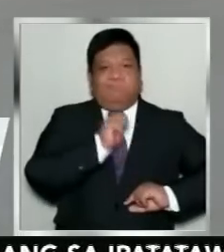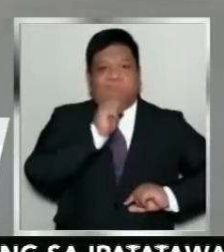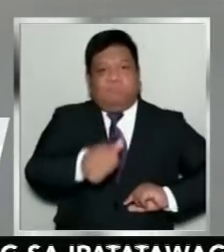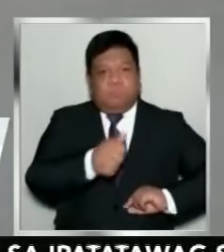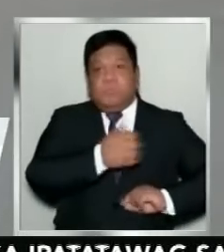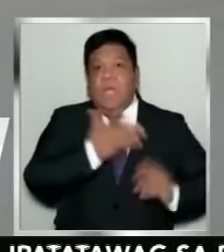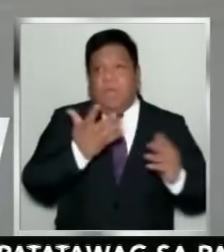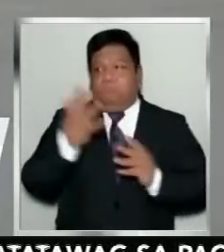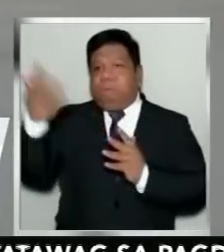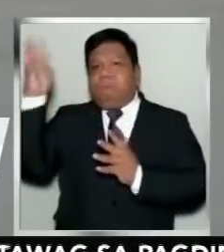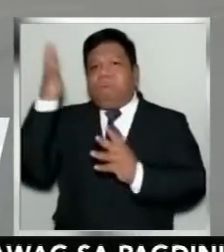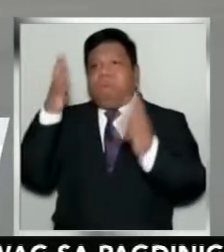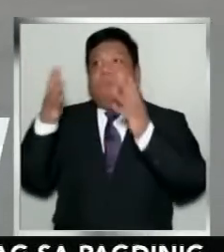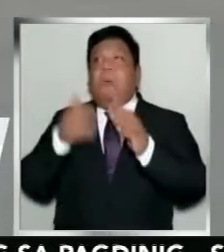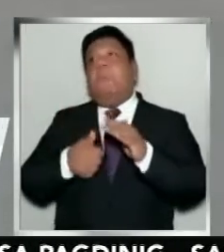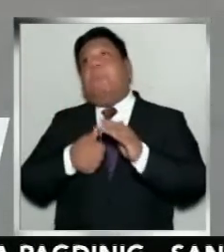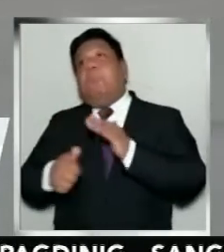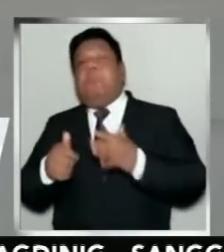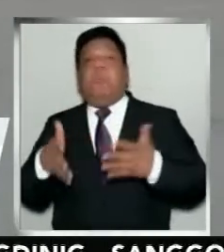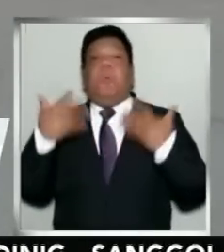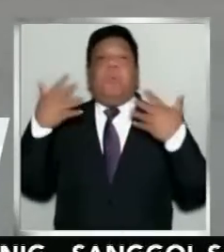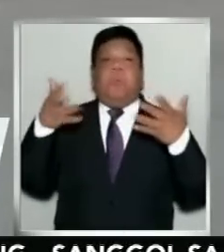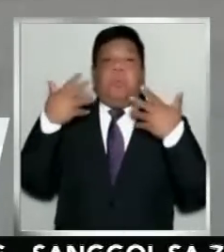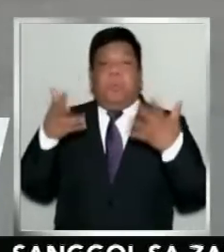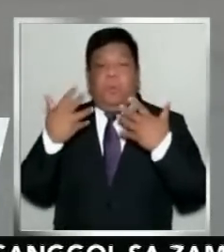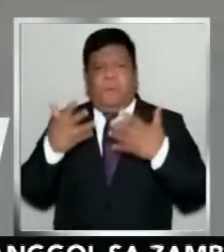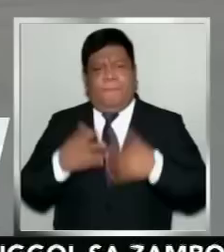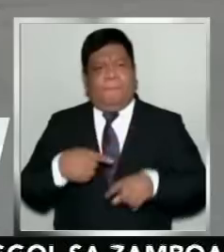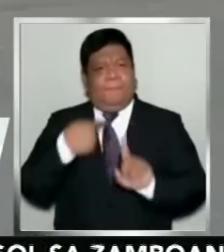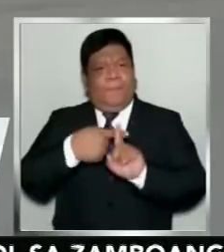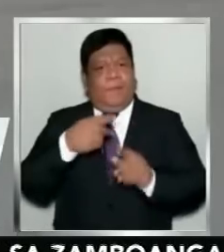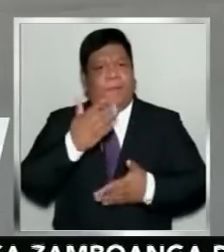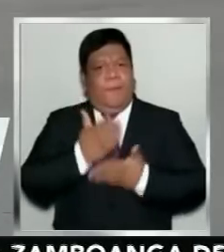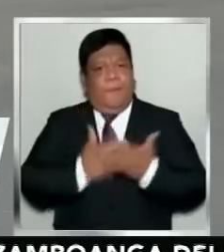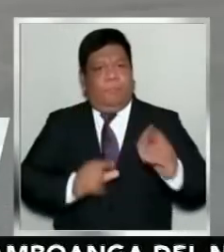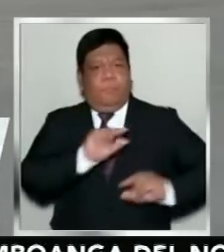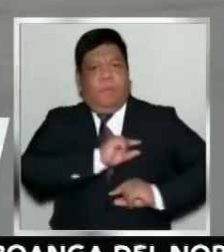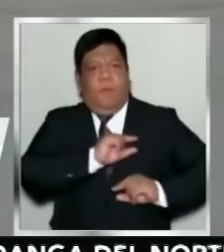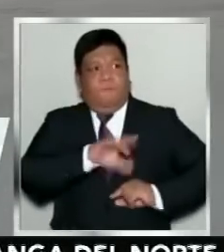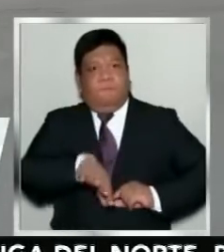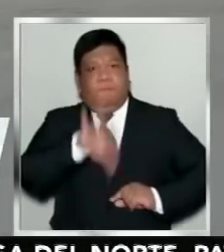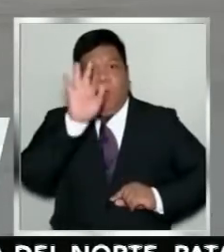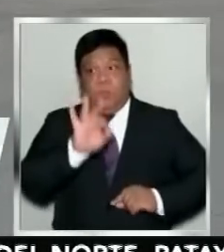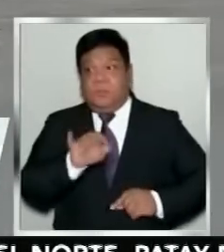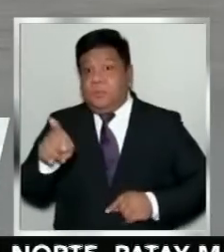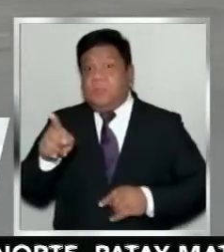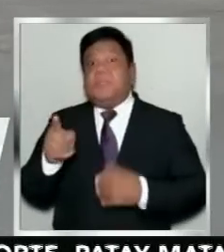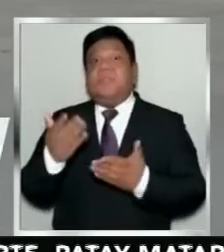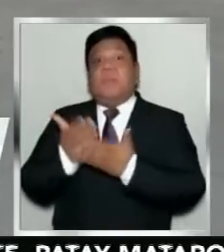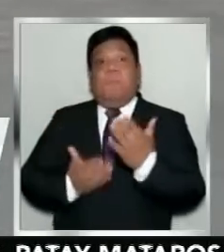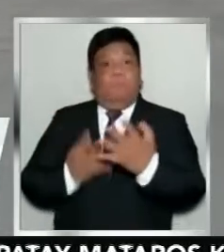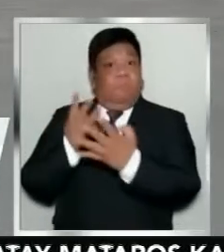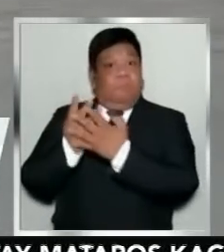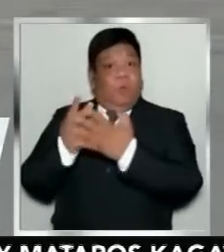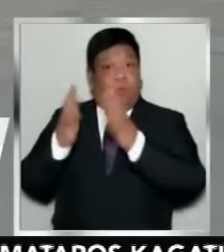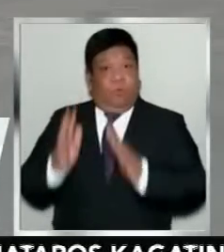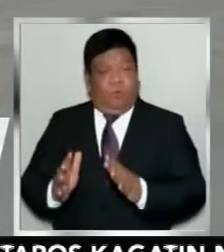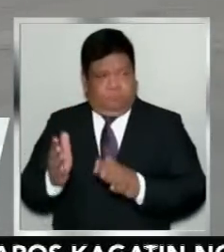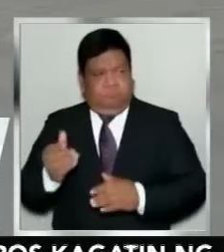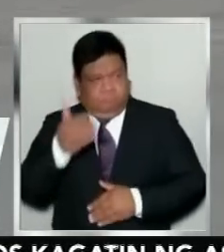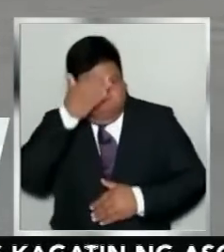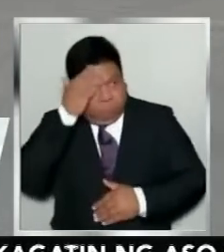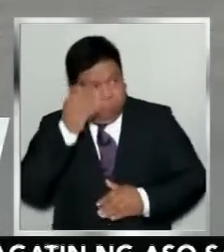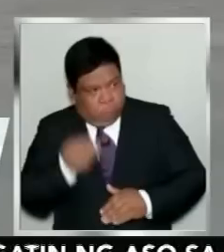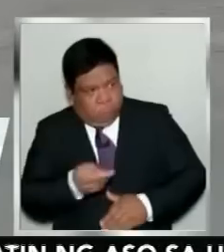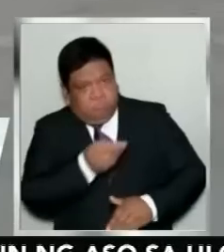preso. Nabisto rin ni Catapang ang mga gwardyang tagatago ng pera ng ilang PDL. 1,000 to 2,000 piso lang kasi dapat ang